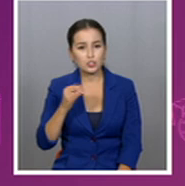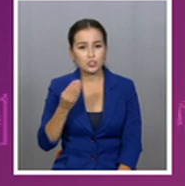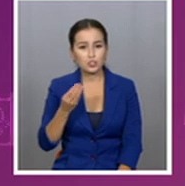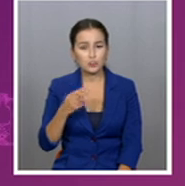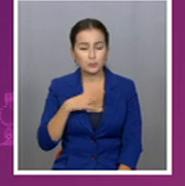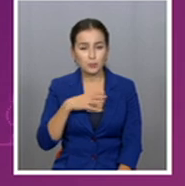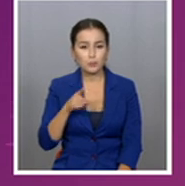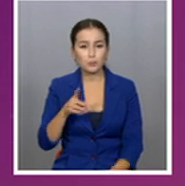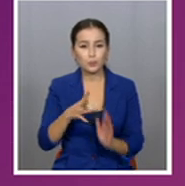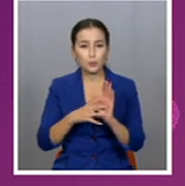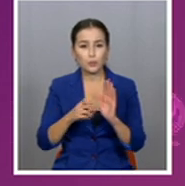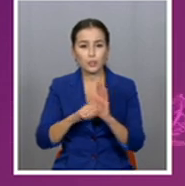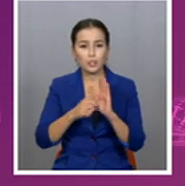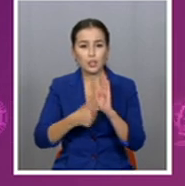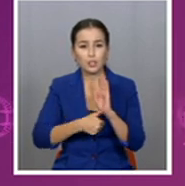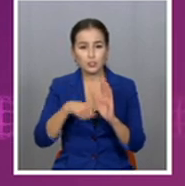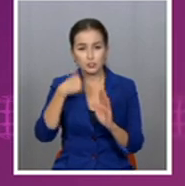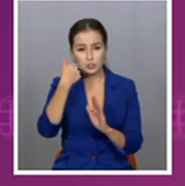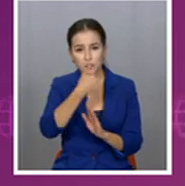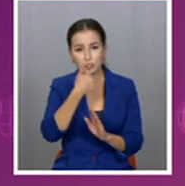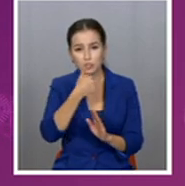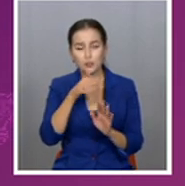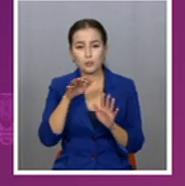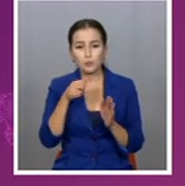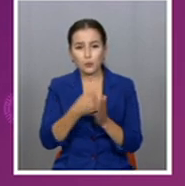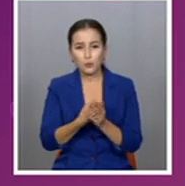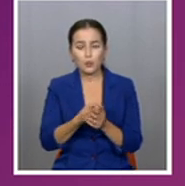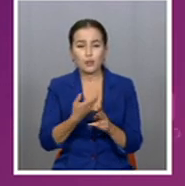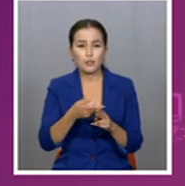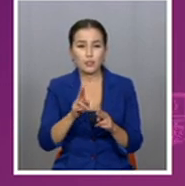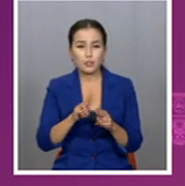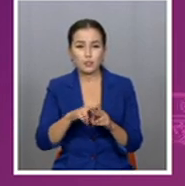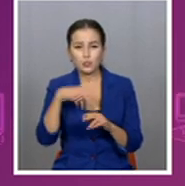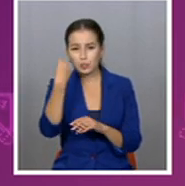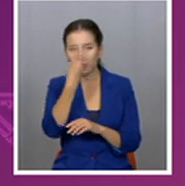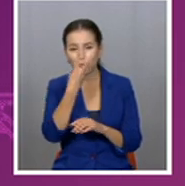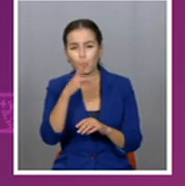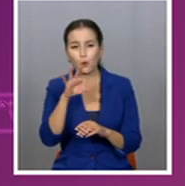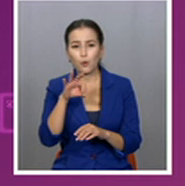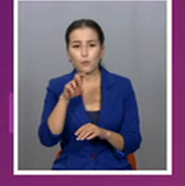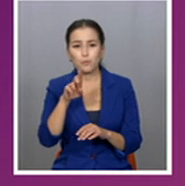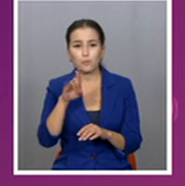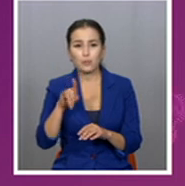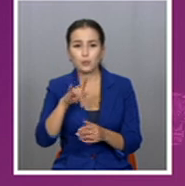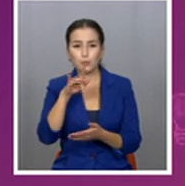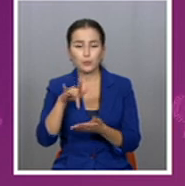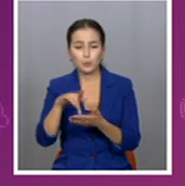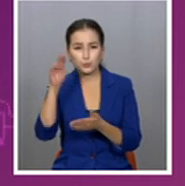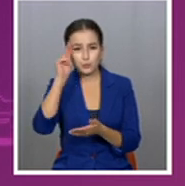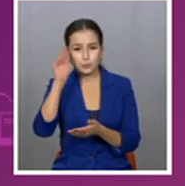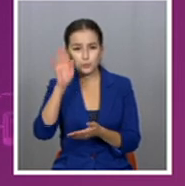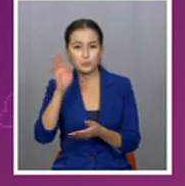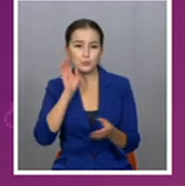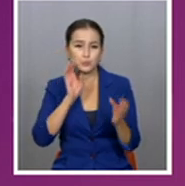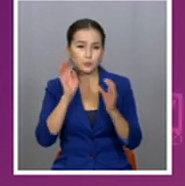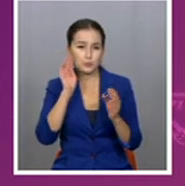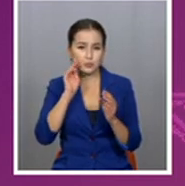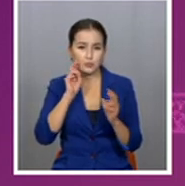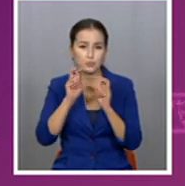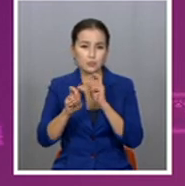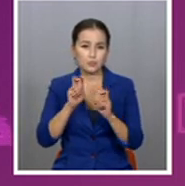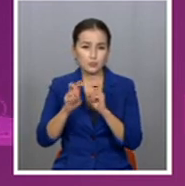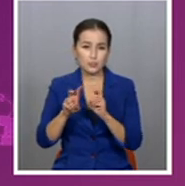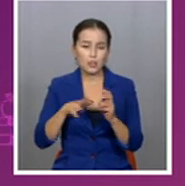1916 жылға дейін Омбыдағы оқытушылар семинариясында 3 жыл оқиды. Осында студенттердің бірлік атты үйірмесінің